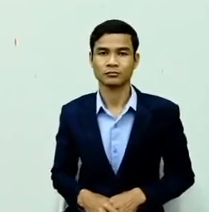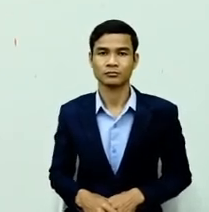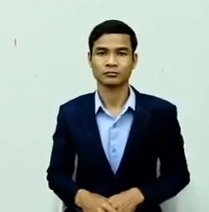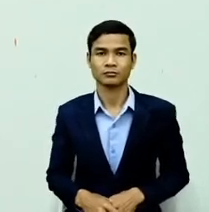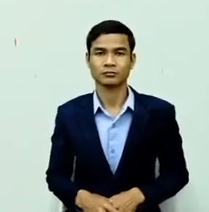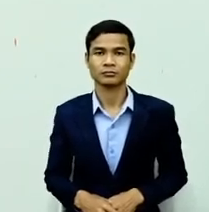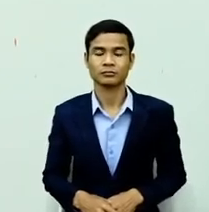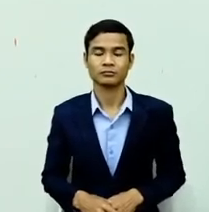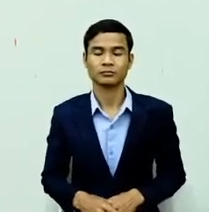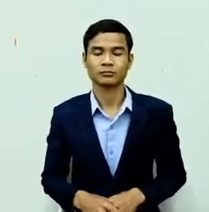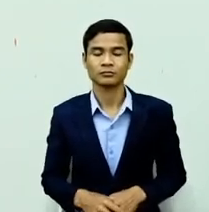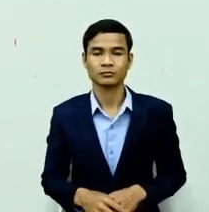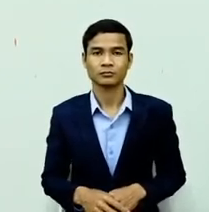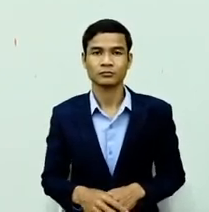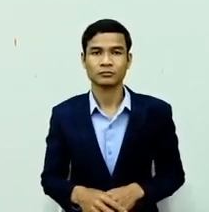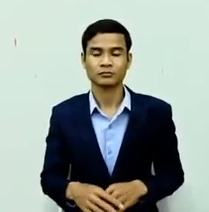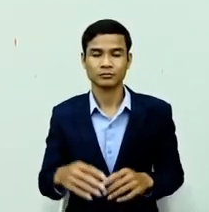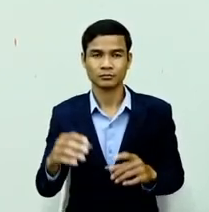cha rote